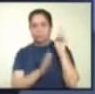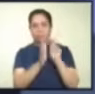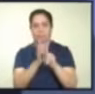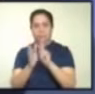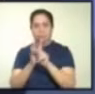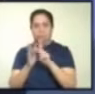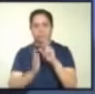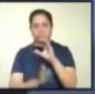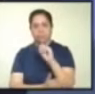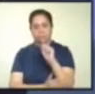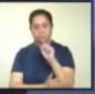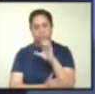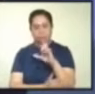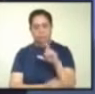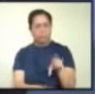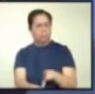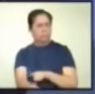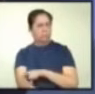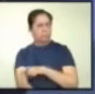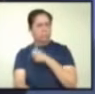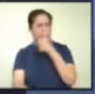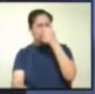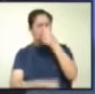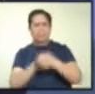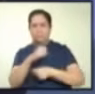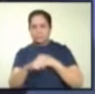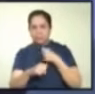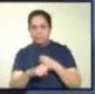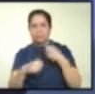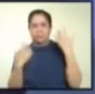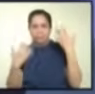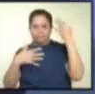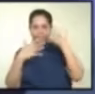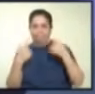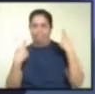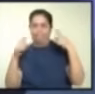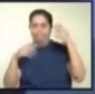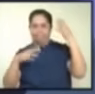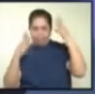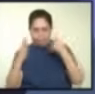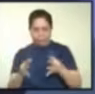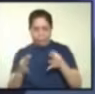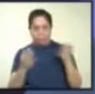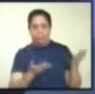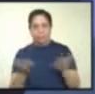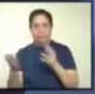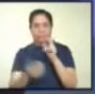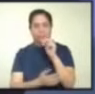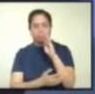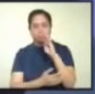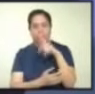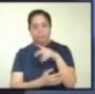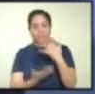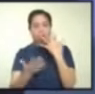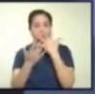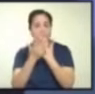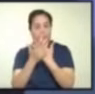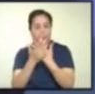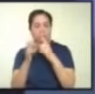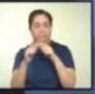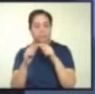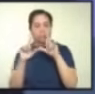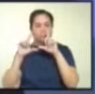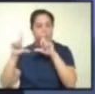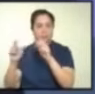Massacre case na tumagal ng 10 taon bago na desisyonan. Agad dinala sa New Bilibid Prison sa Muntinlupa ang mga